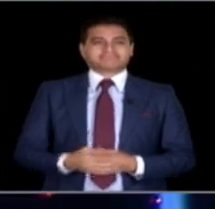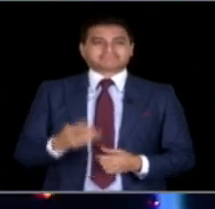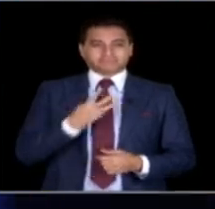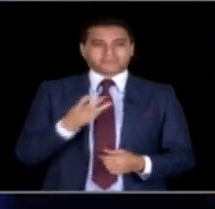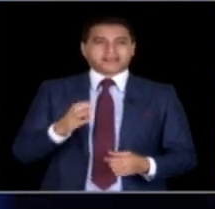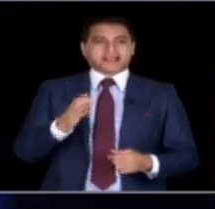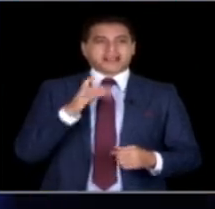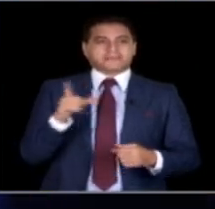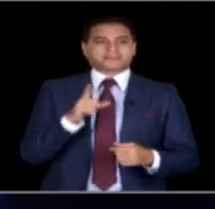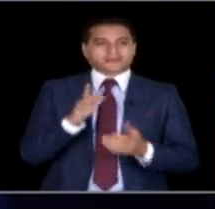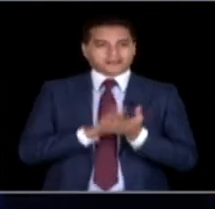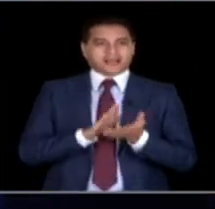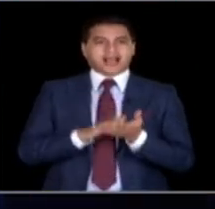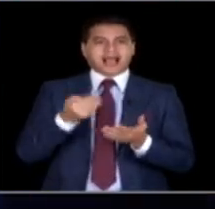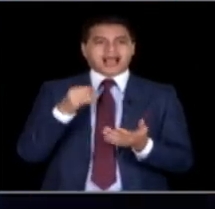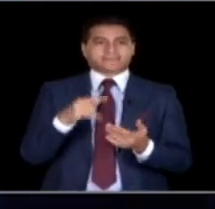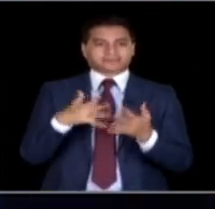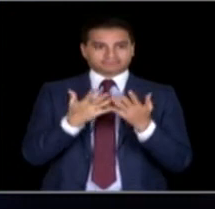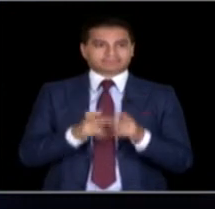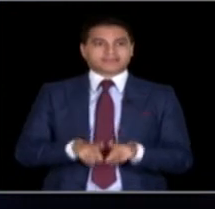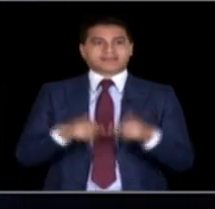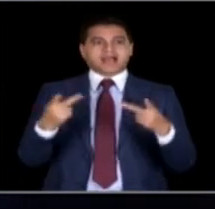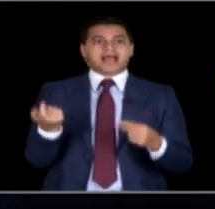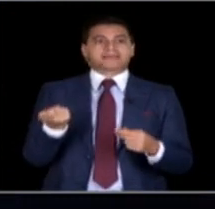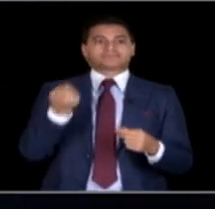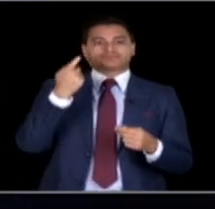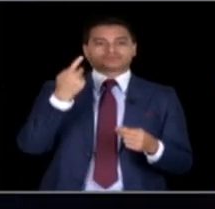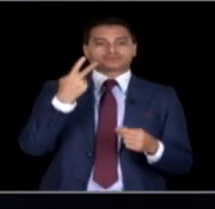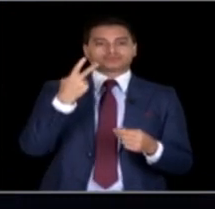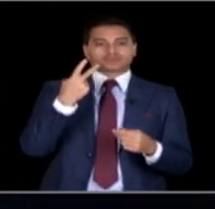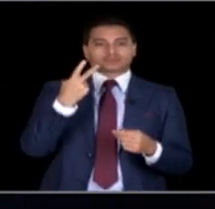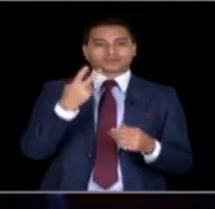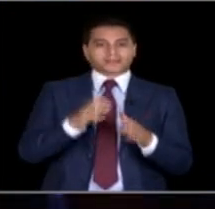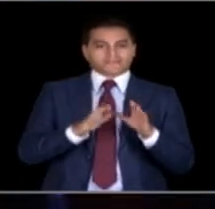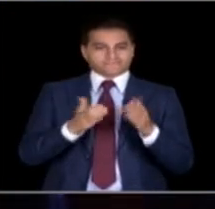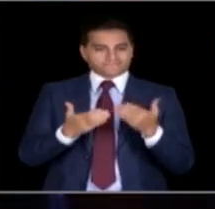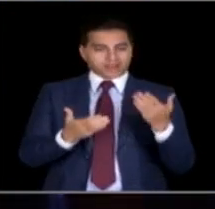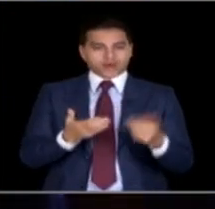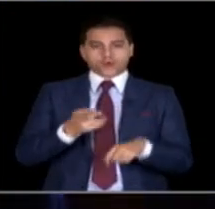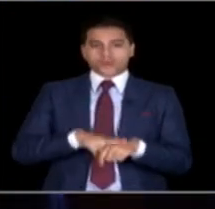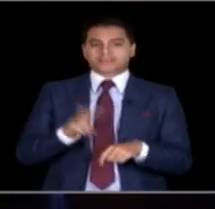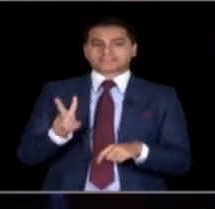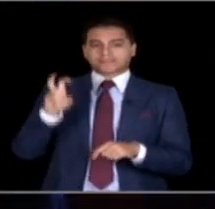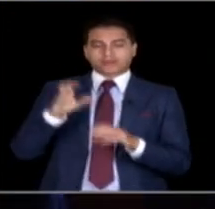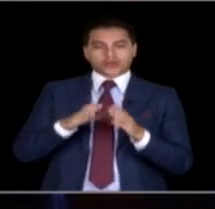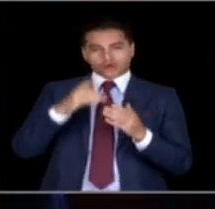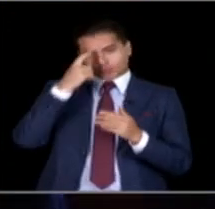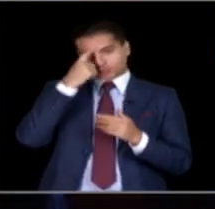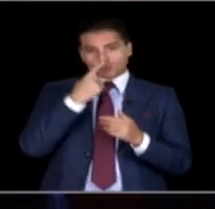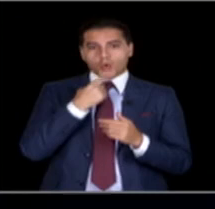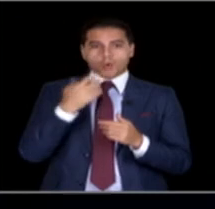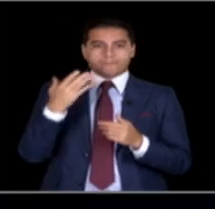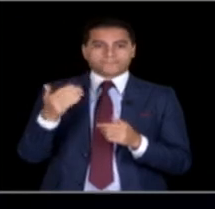300 الإجابة صحيحة. برافو عليك أحمد. النتيجة تغيرت: 75 العراب، 70 الهنود